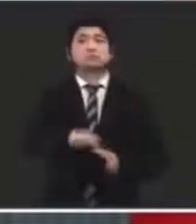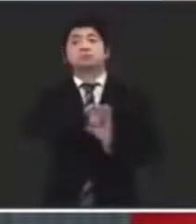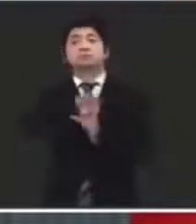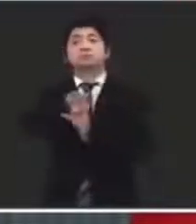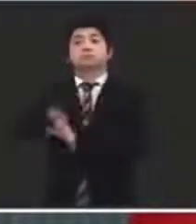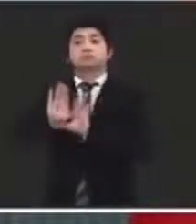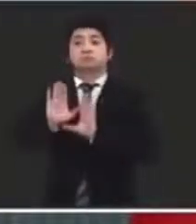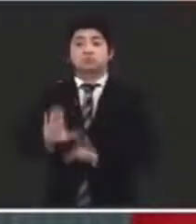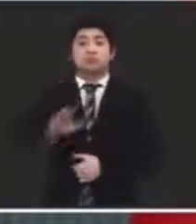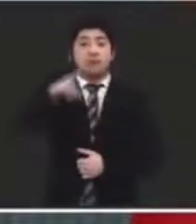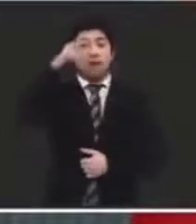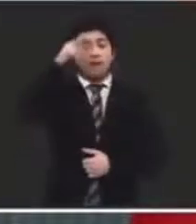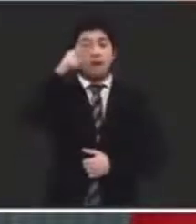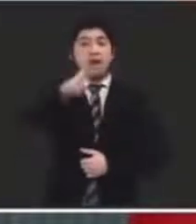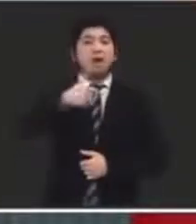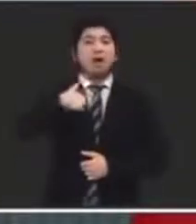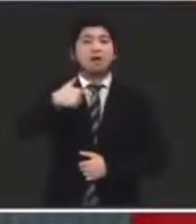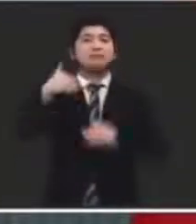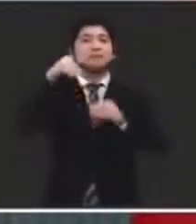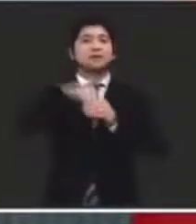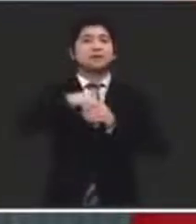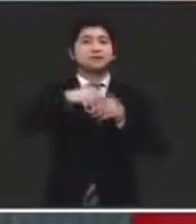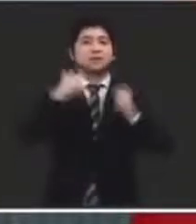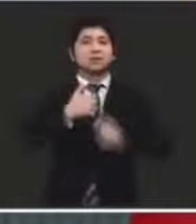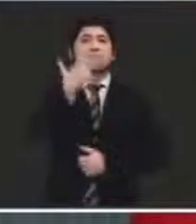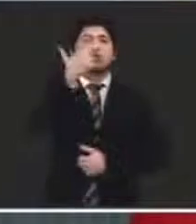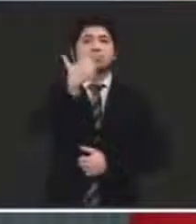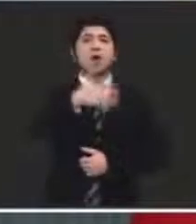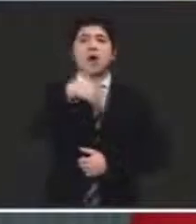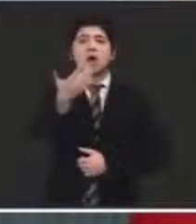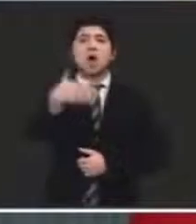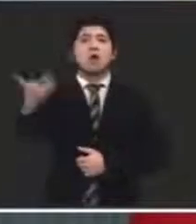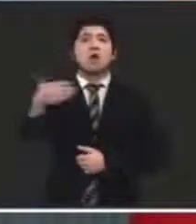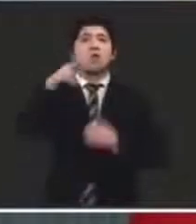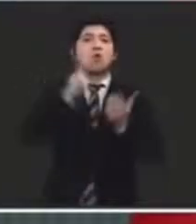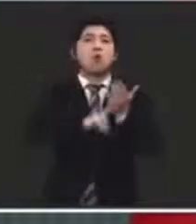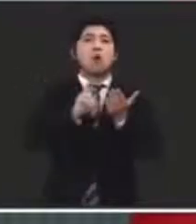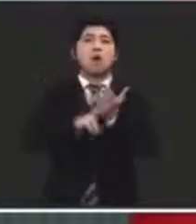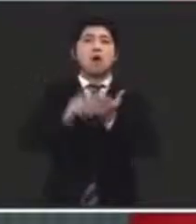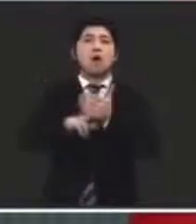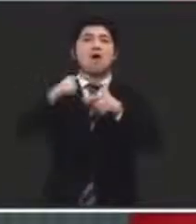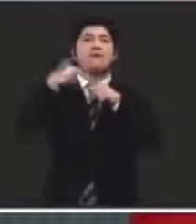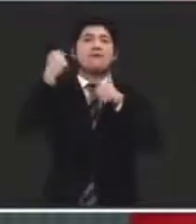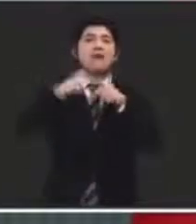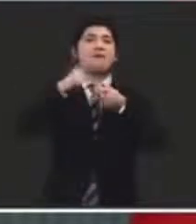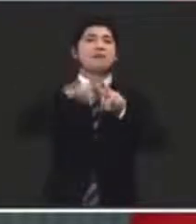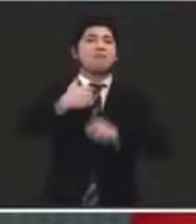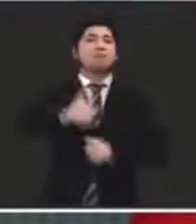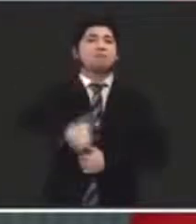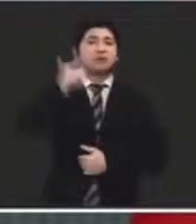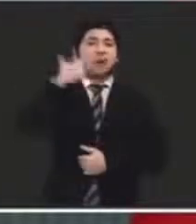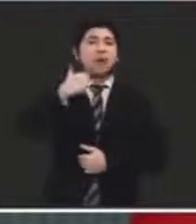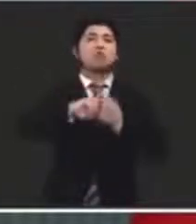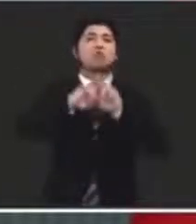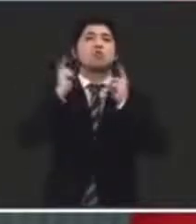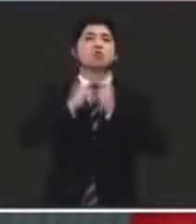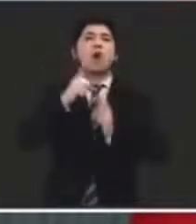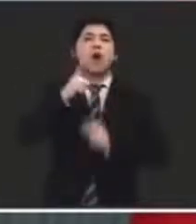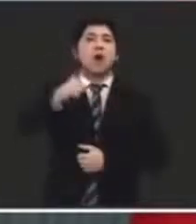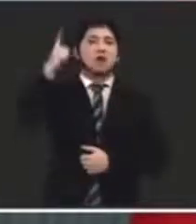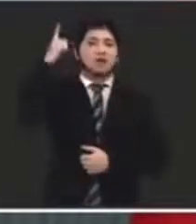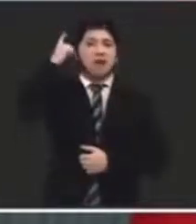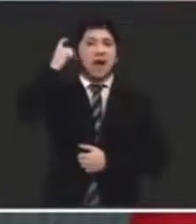Amerikan Kongresi'nin 3 ayrı üyesini Fifa başkanını ve dünya Yahudi Kongresi